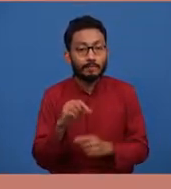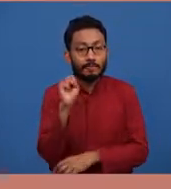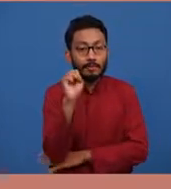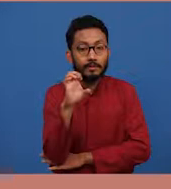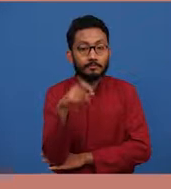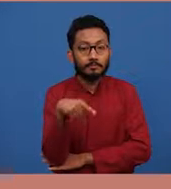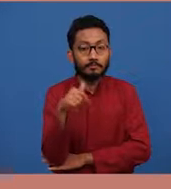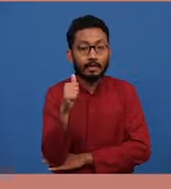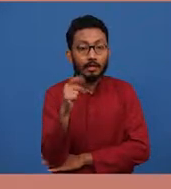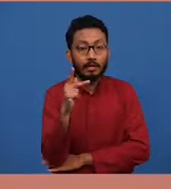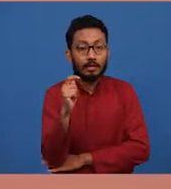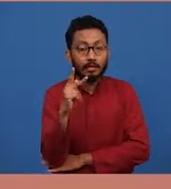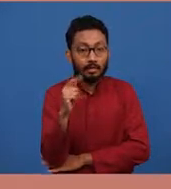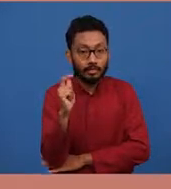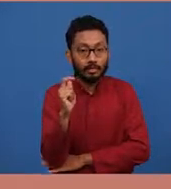Soalan yang kedua,